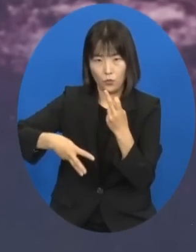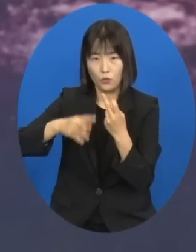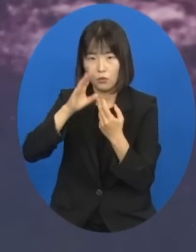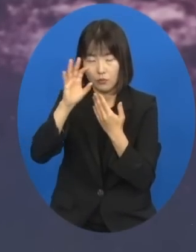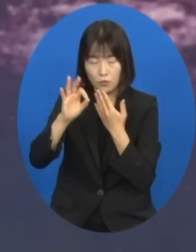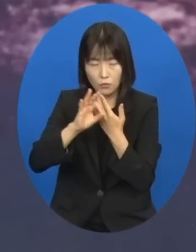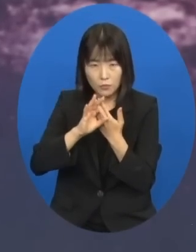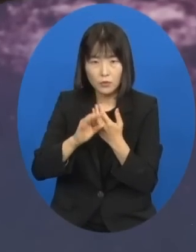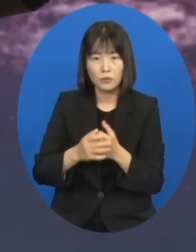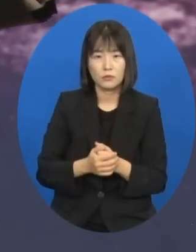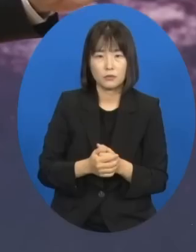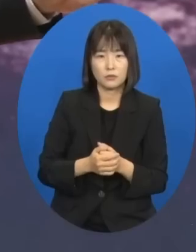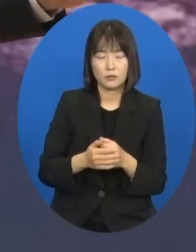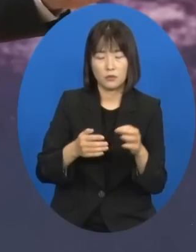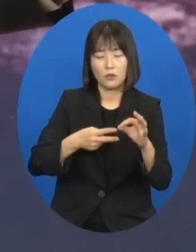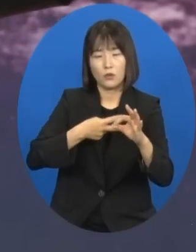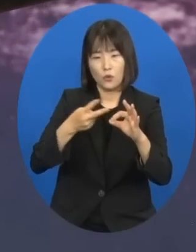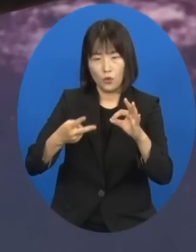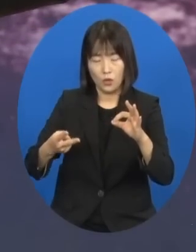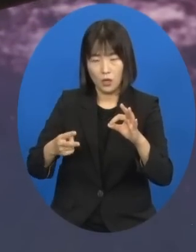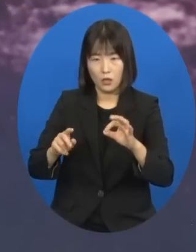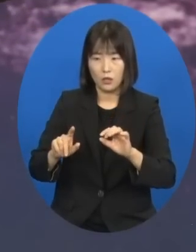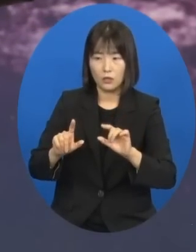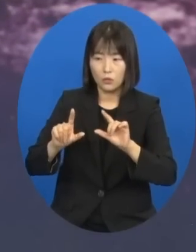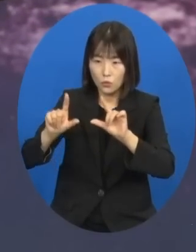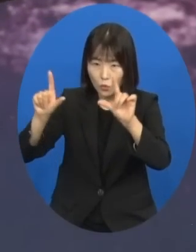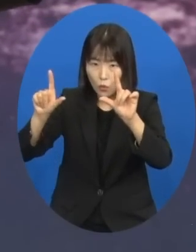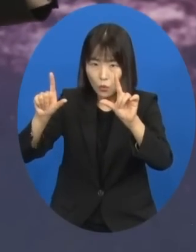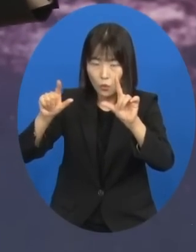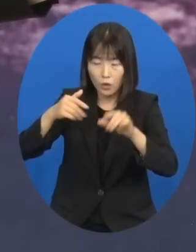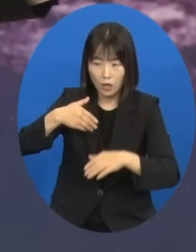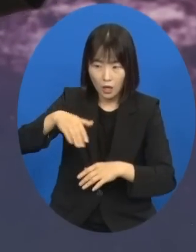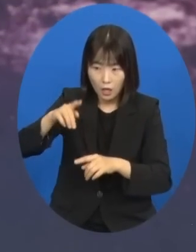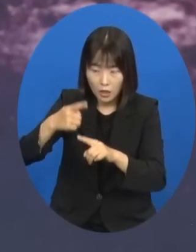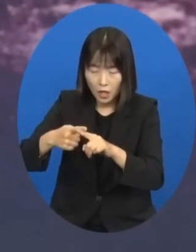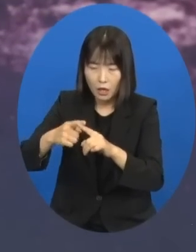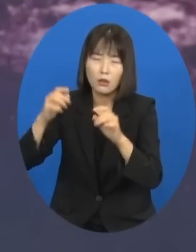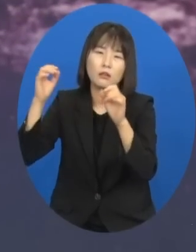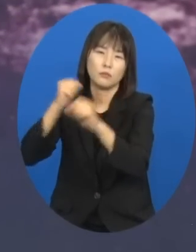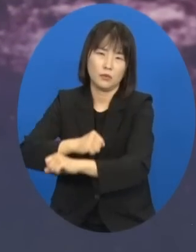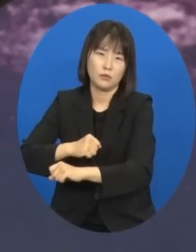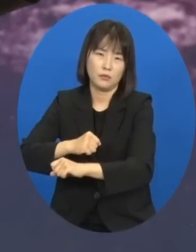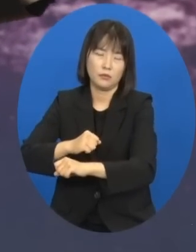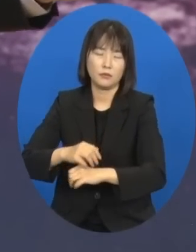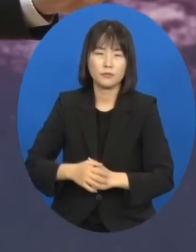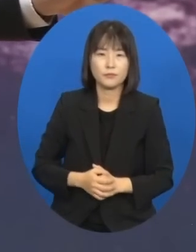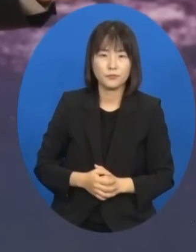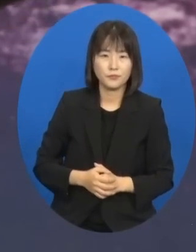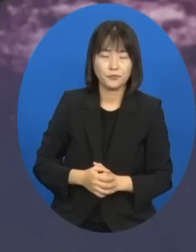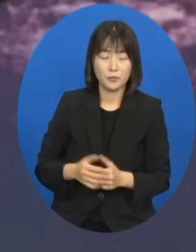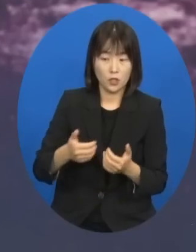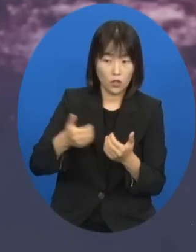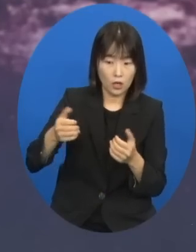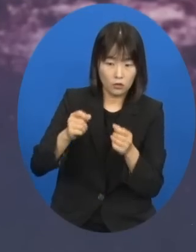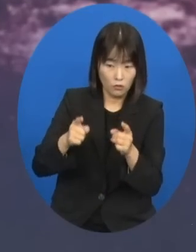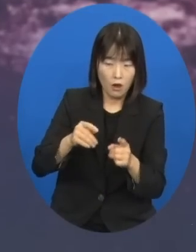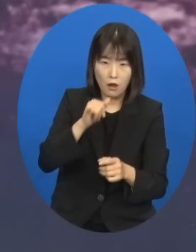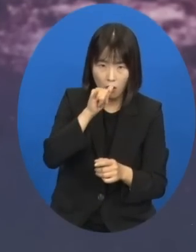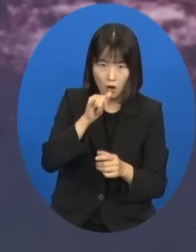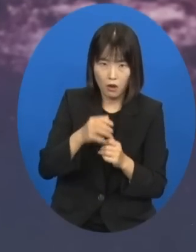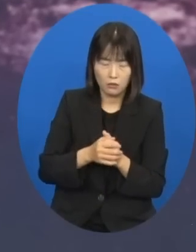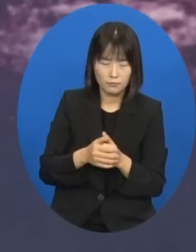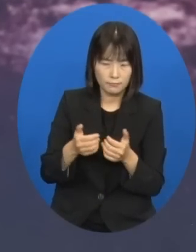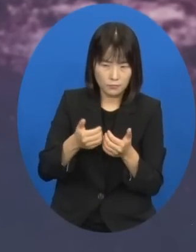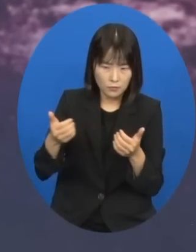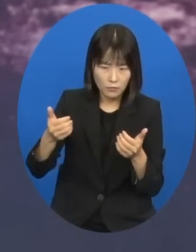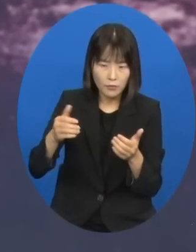요단 동편 땅을 갔다가 거기서 어떻게 됩니까? 멸망을 당해요. 떠날 수 있는 기회가 있었어요. 떠나야 할 때 떠나지